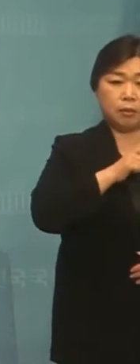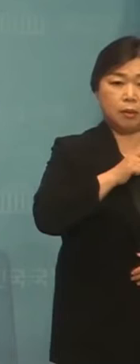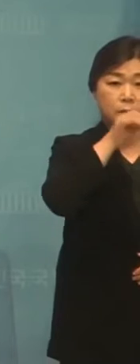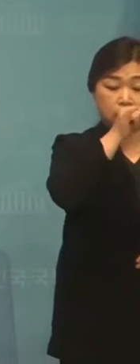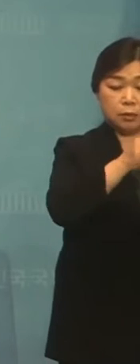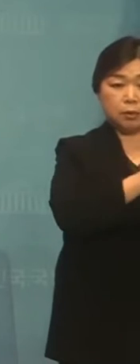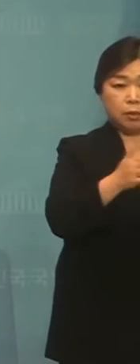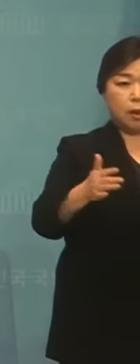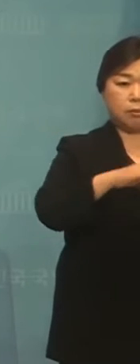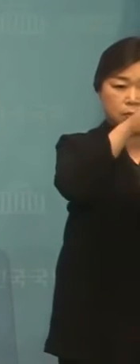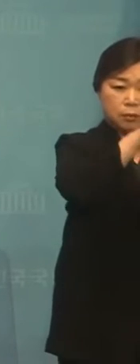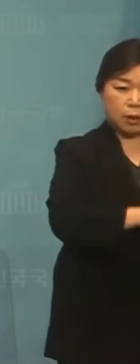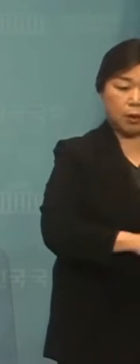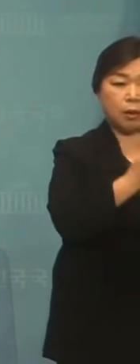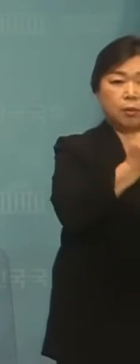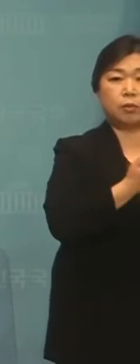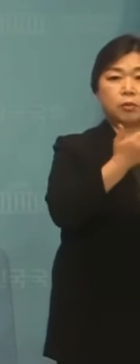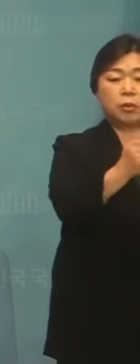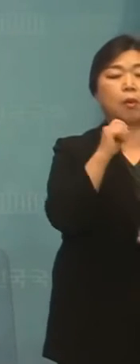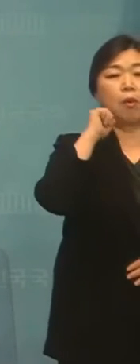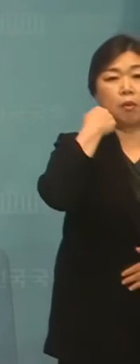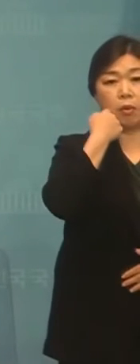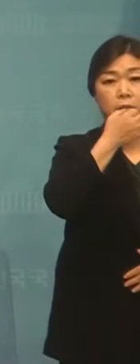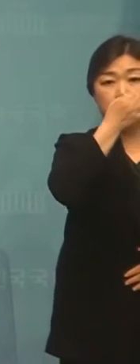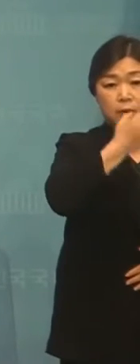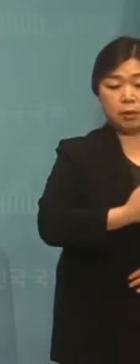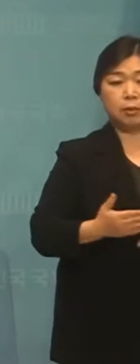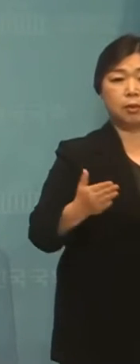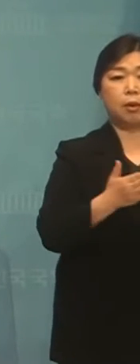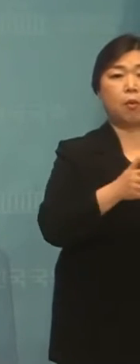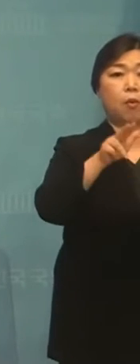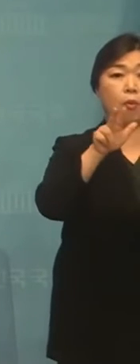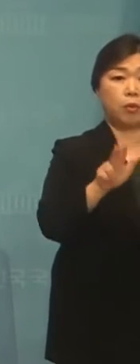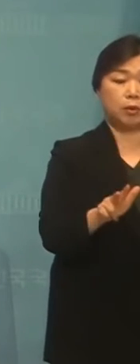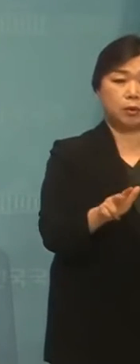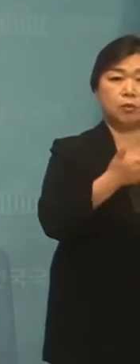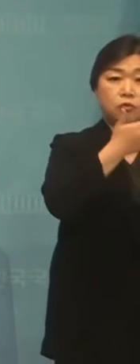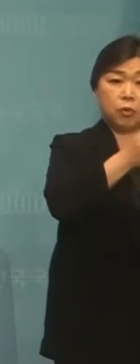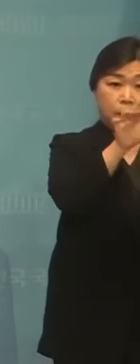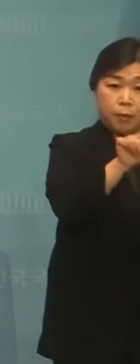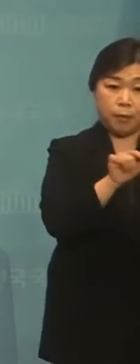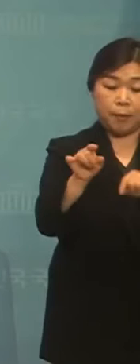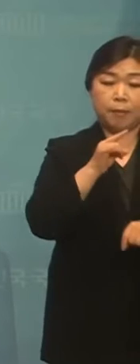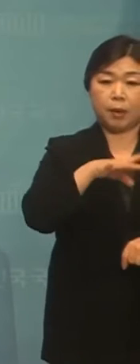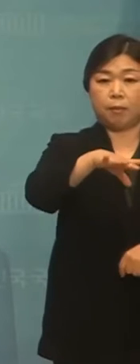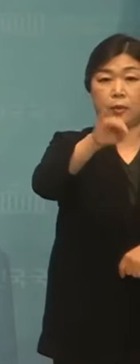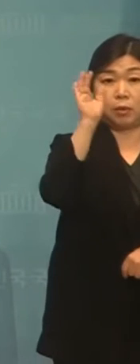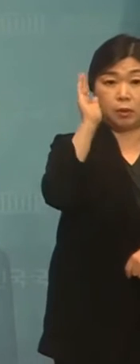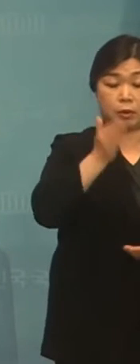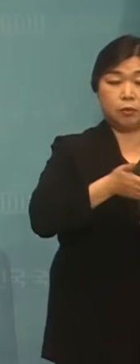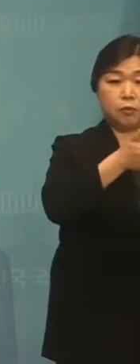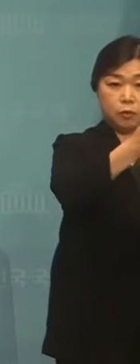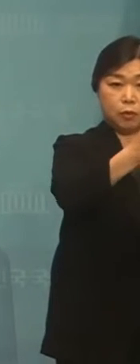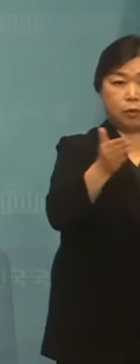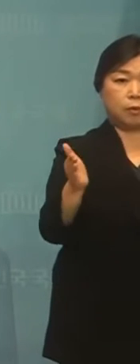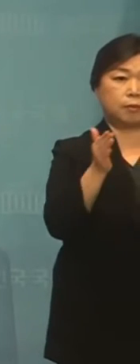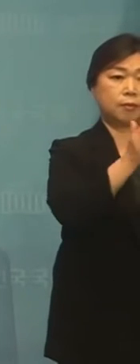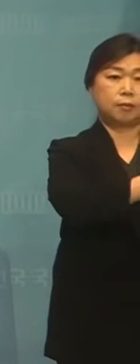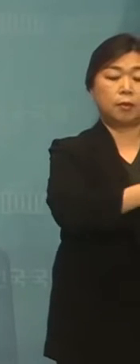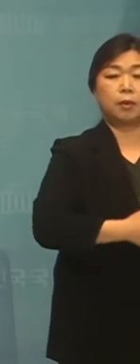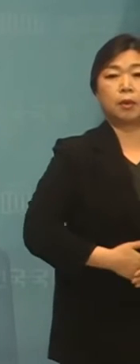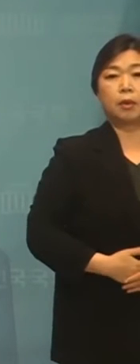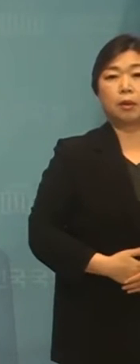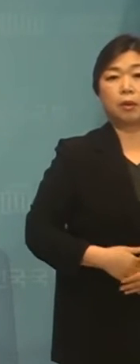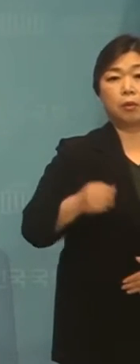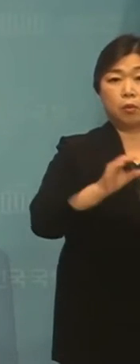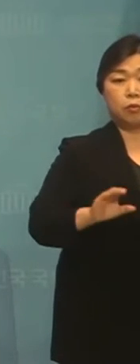일일이 열거하기도 힘들기 때문에 오늘 이 자리는 주요한 의혹만 먼저 제기해 보고요.